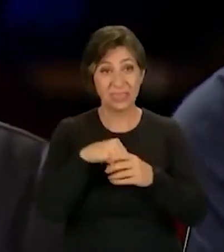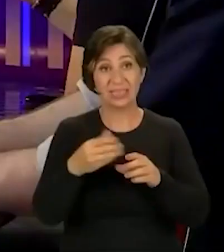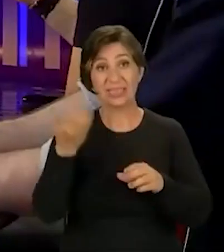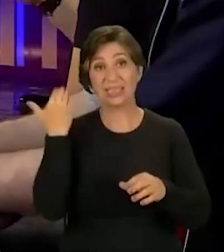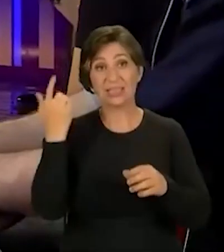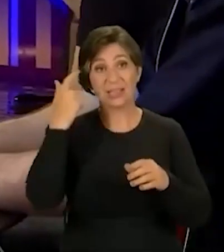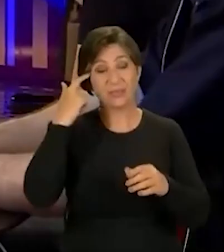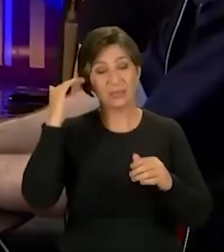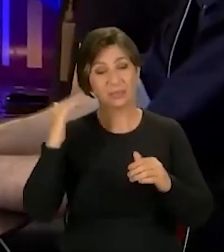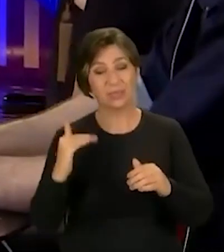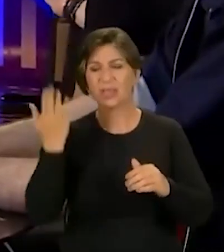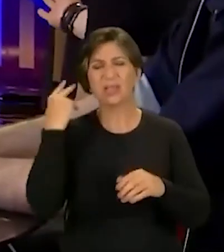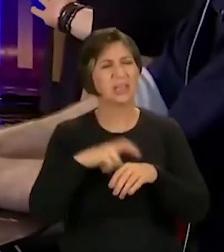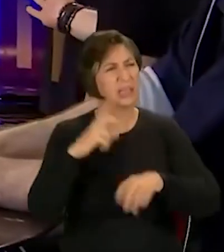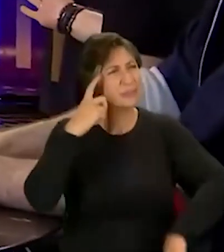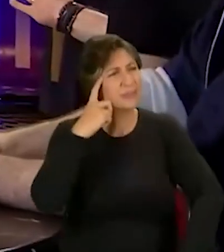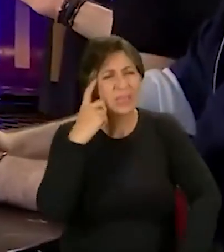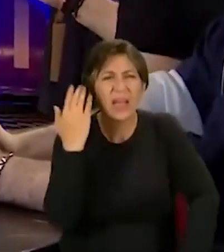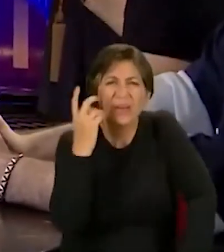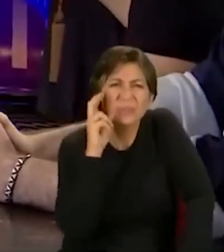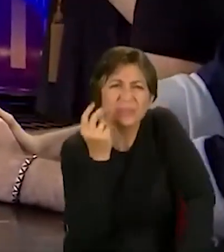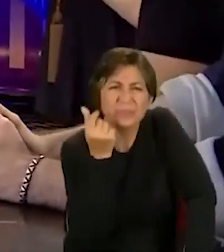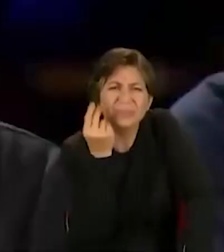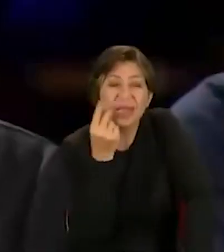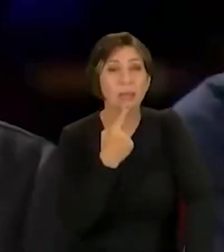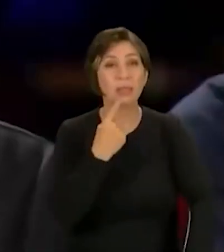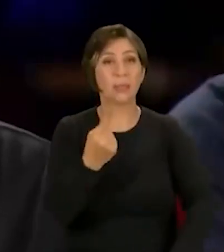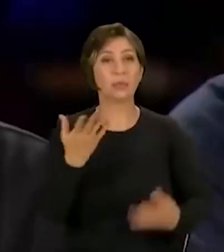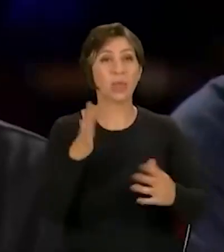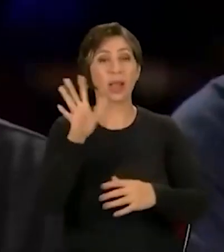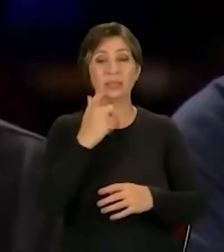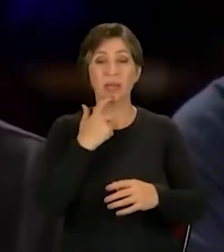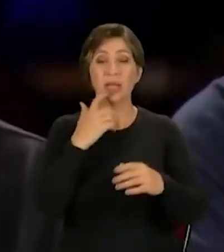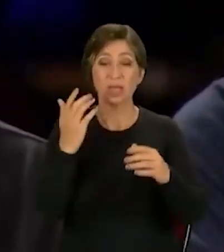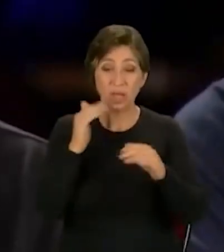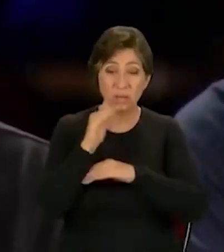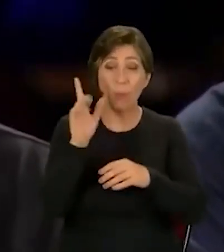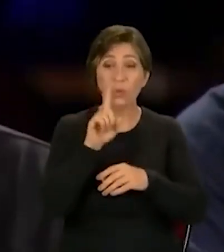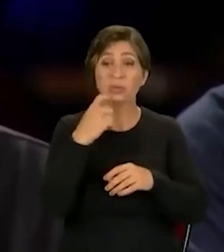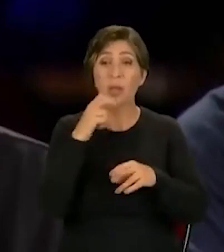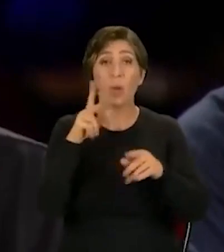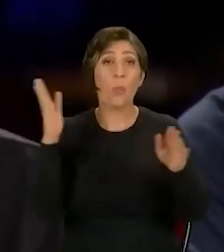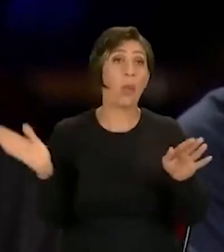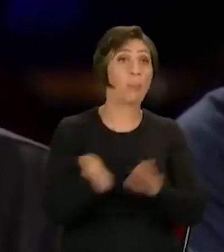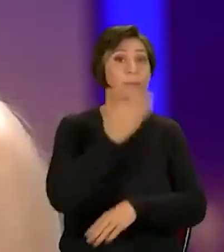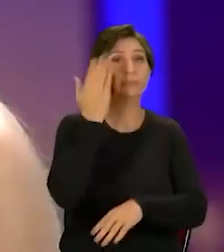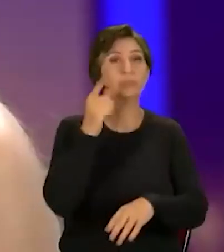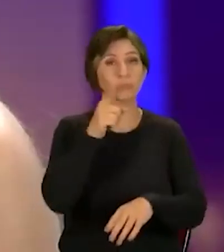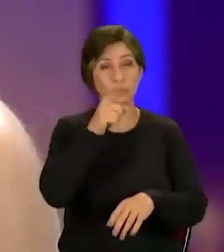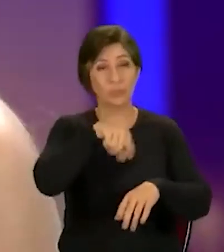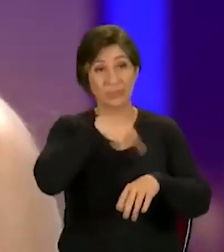frame rate çok düşük. Geriye dönük hatırladığımız çok az şey kalıyor. Ve diyoruz ki işte 50 sene yaşadım ama 10 sene gibi geçti. Şimdi evet. Bu nesilde